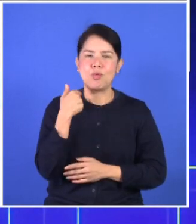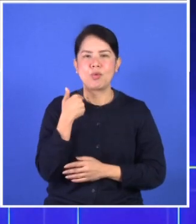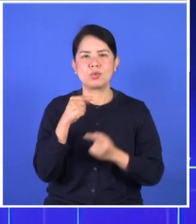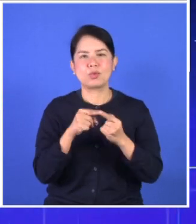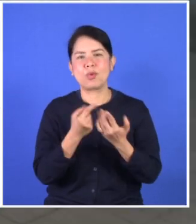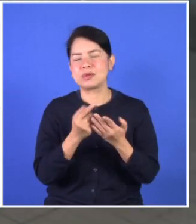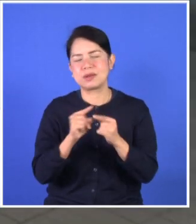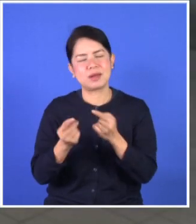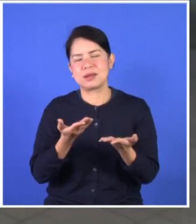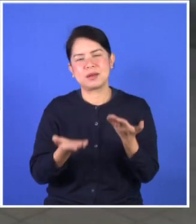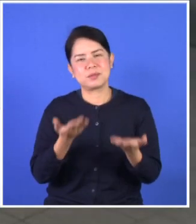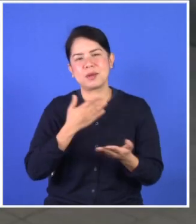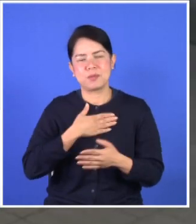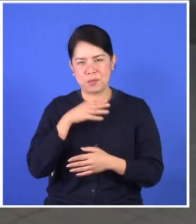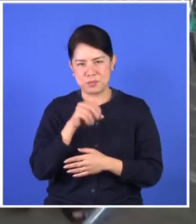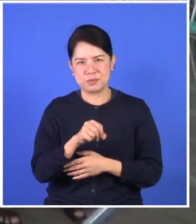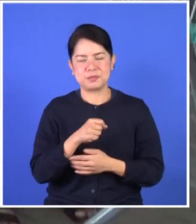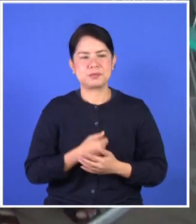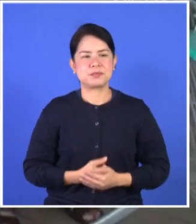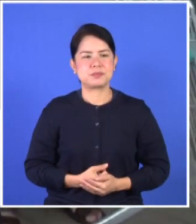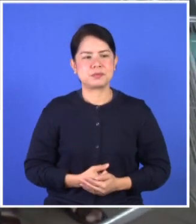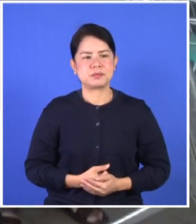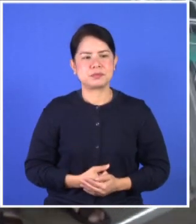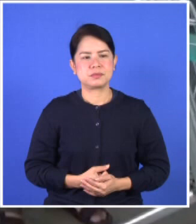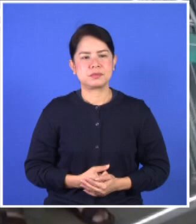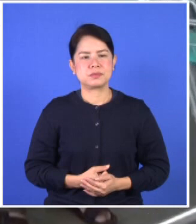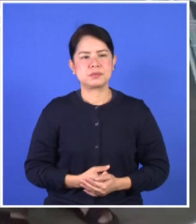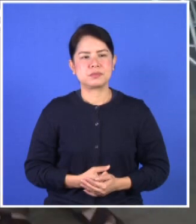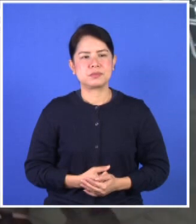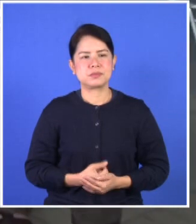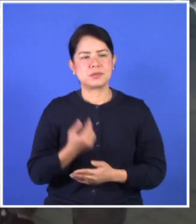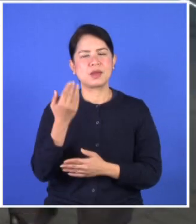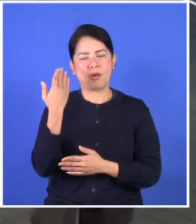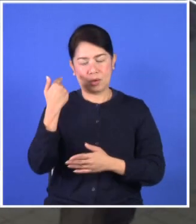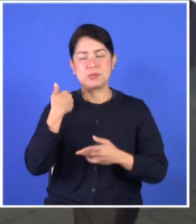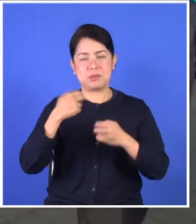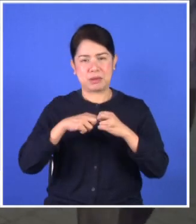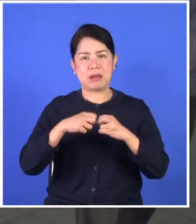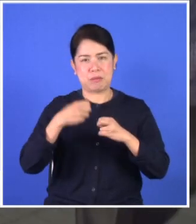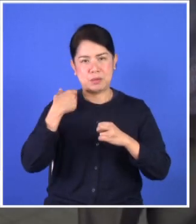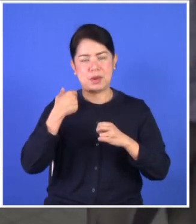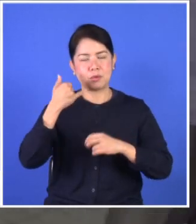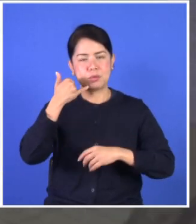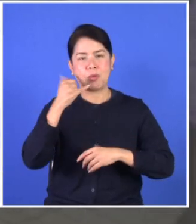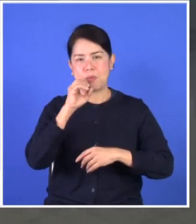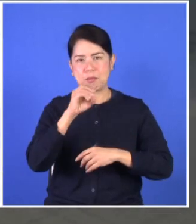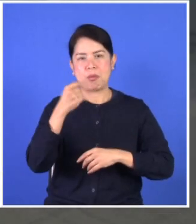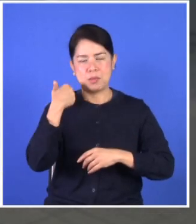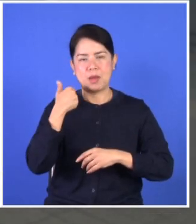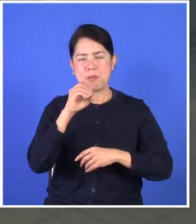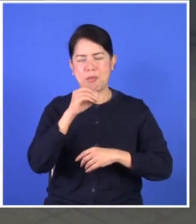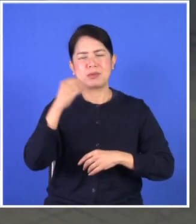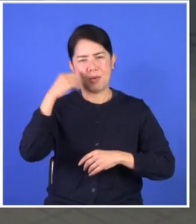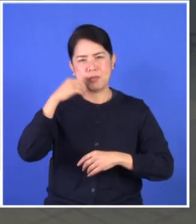ค่ะ ขวางทาง มันที่ผ่านมาเคยมีลักษณะเล็กๆน้อยๆแบบนี้บ่อยไหมครับพี ่อ๋อมีบ่อยครับมีบ่อย